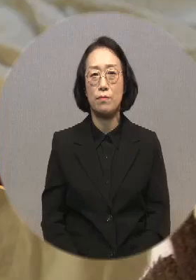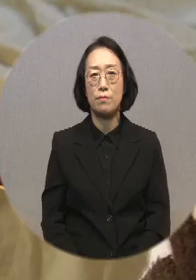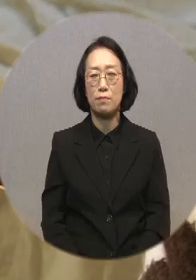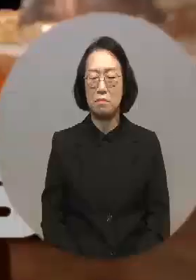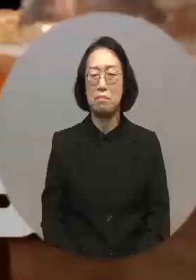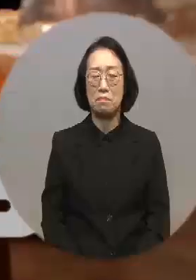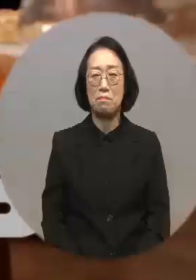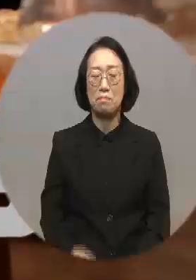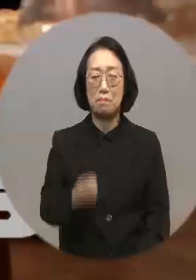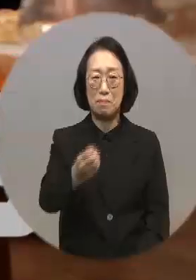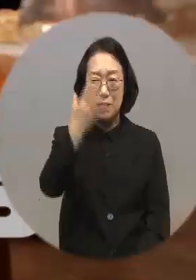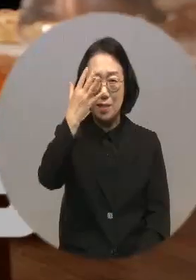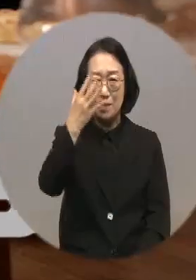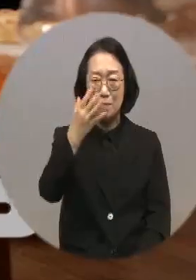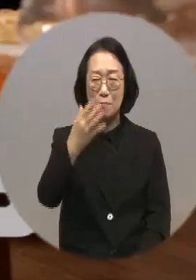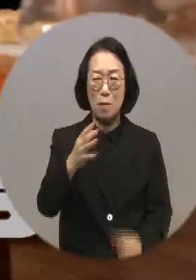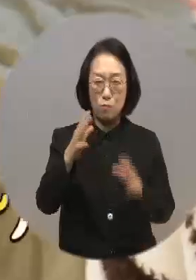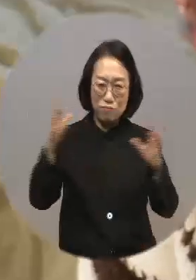따지지 않잖아요.